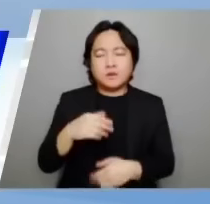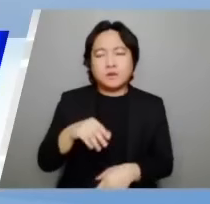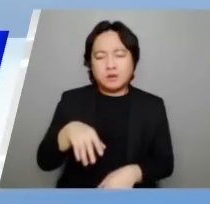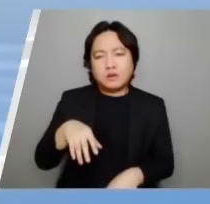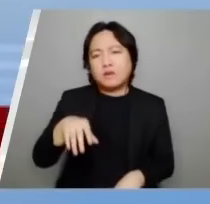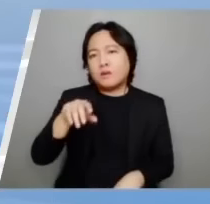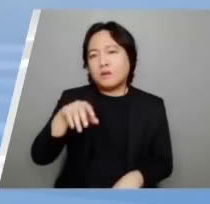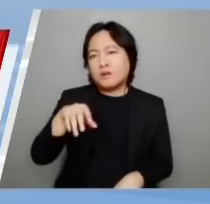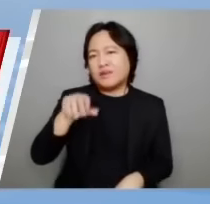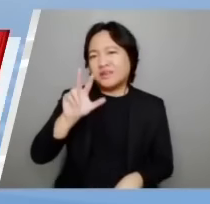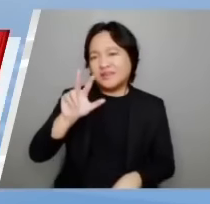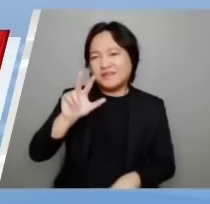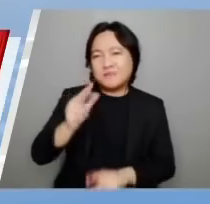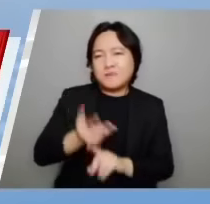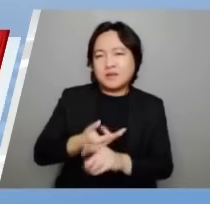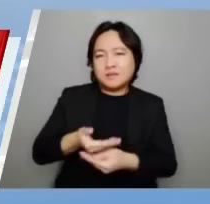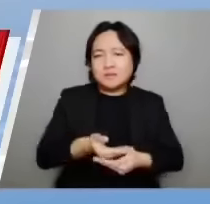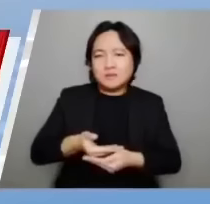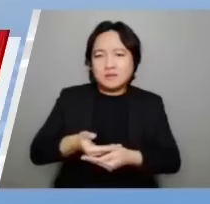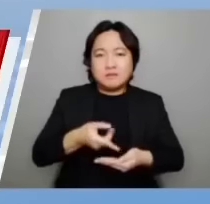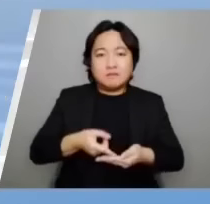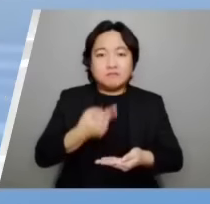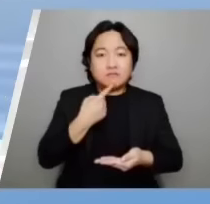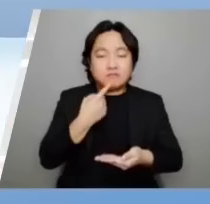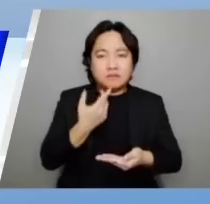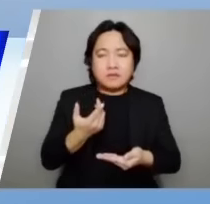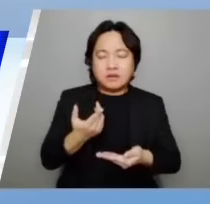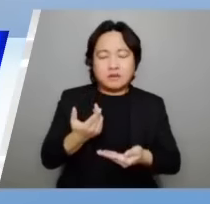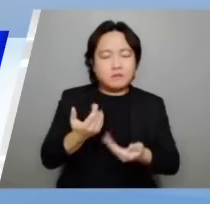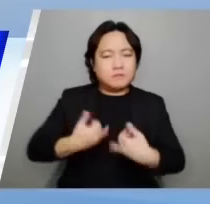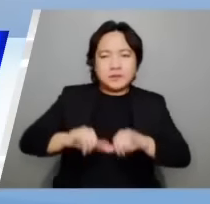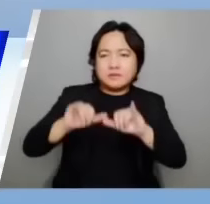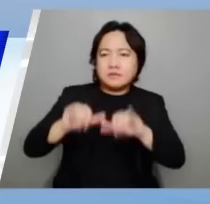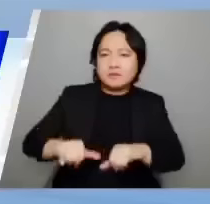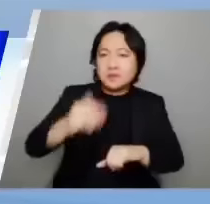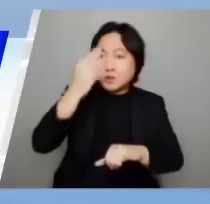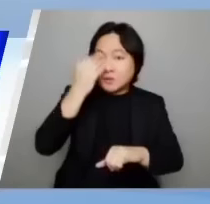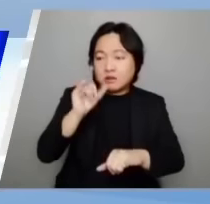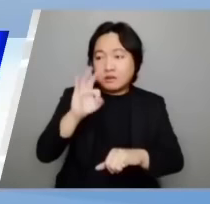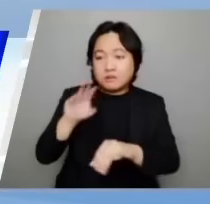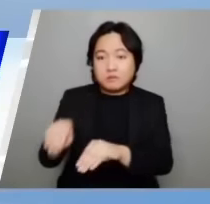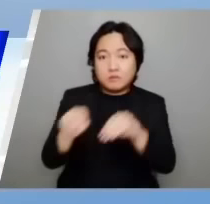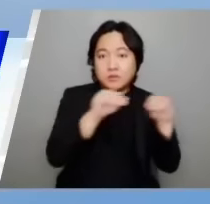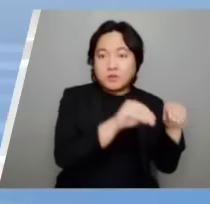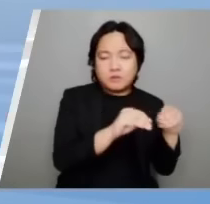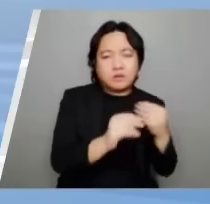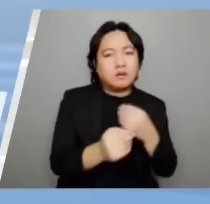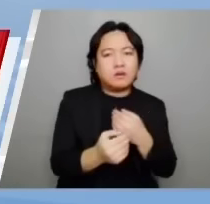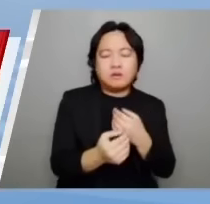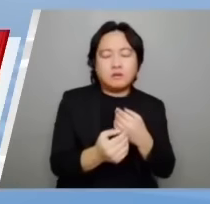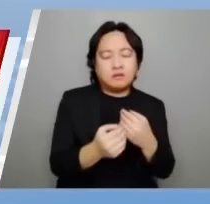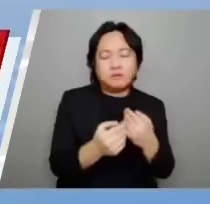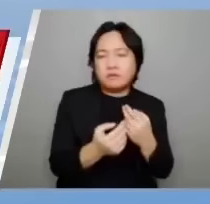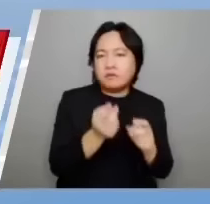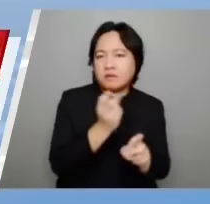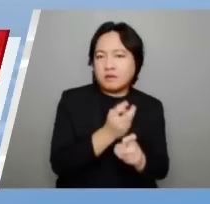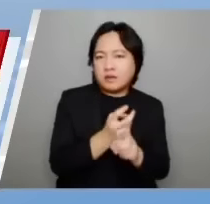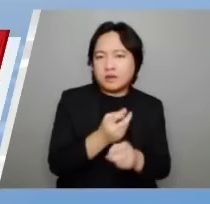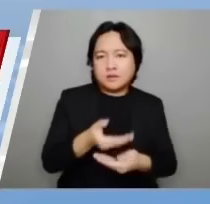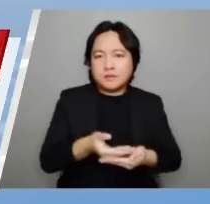po kasi kami agad, mas mahirapan po kami kasi may baby po kaming kasama eh. Lagi po nag-monitor sa area na ito dahil ito po